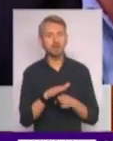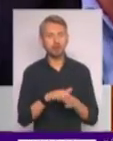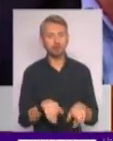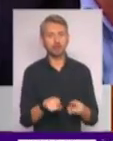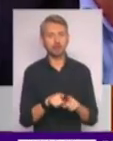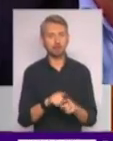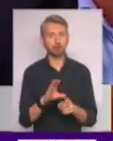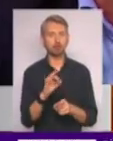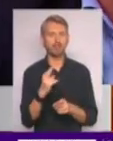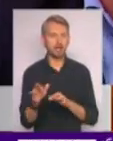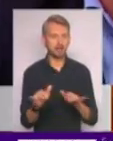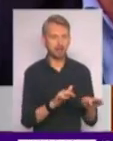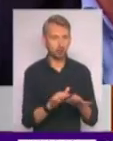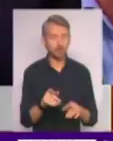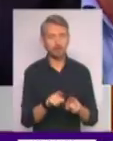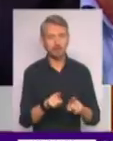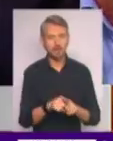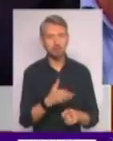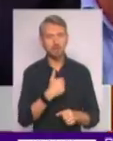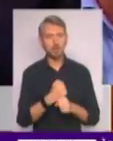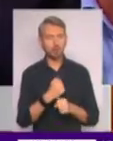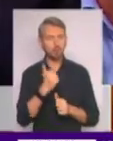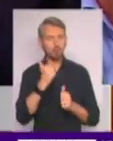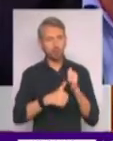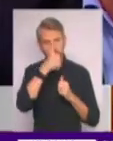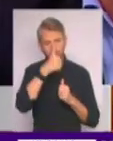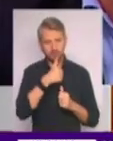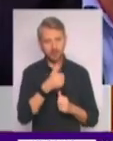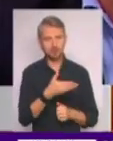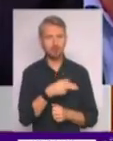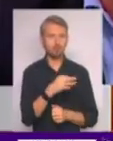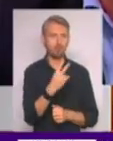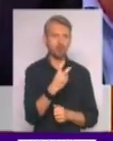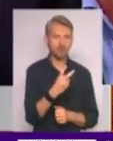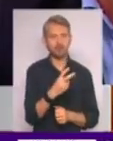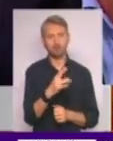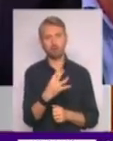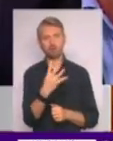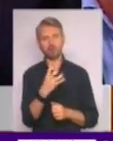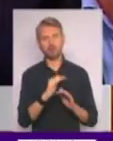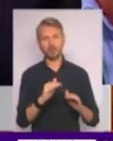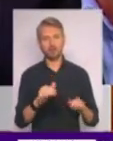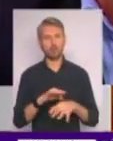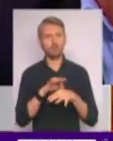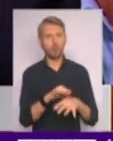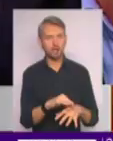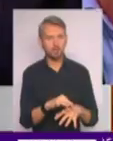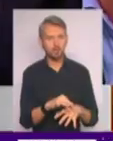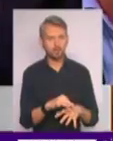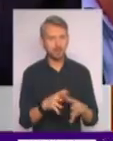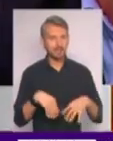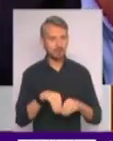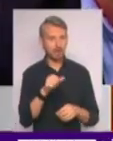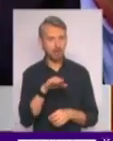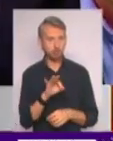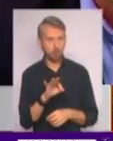само соціальні заходи. Так само ми здійснюємо кожен місяць, ми по 200, по 400 діток вводимо якраз сімей